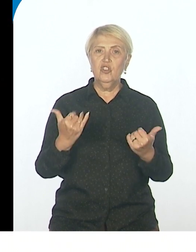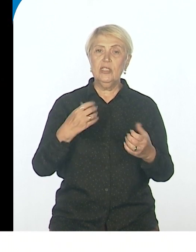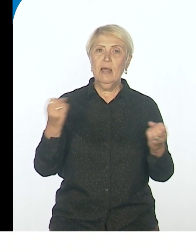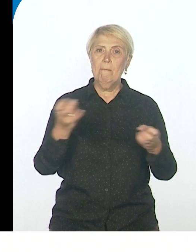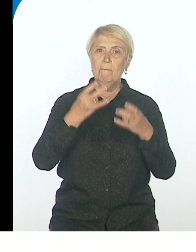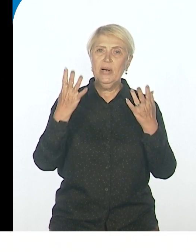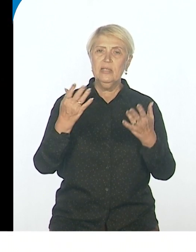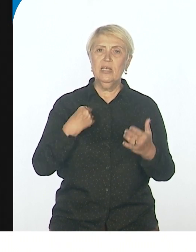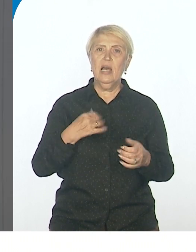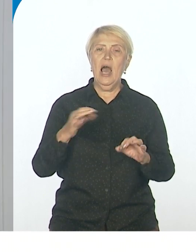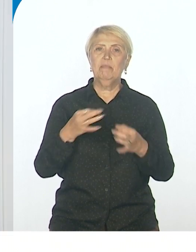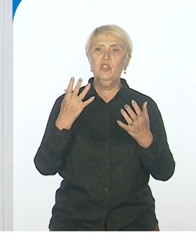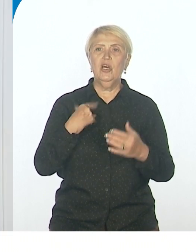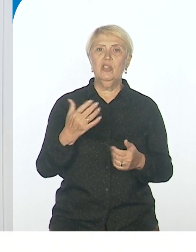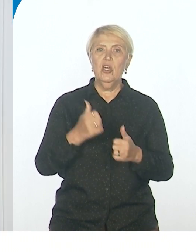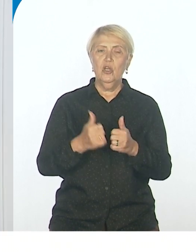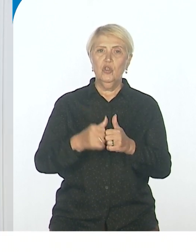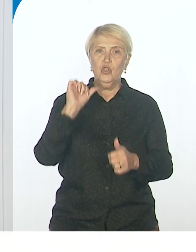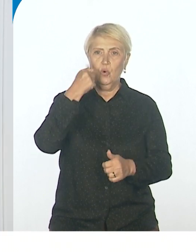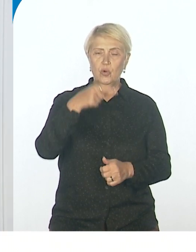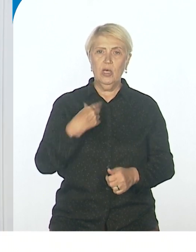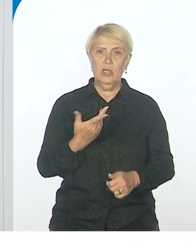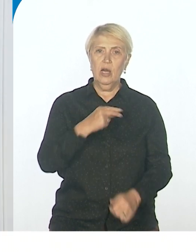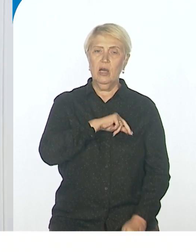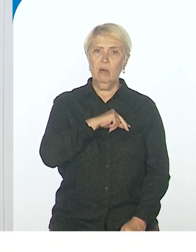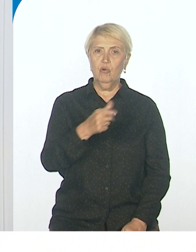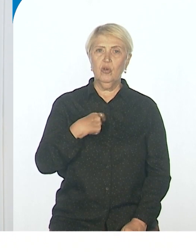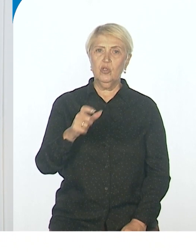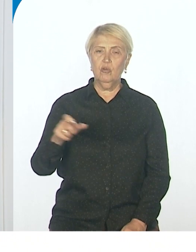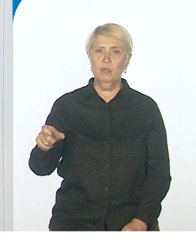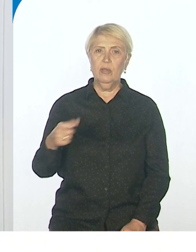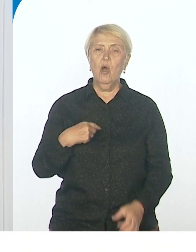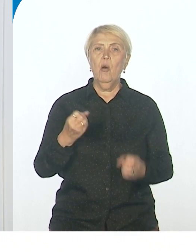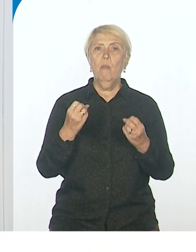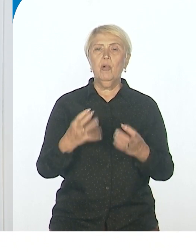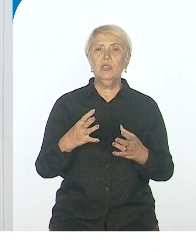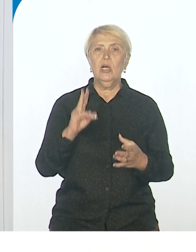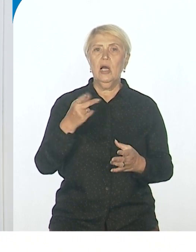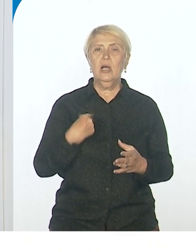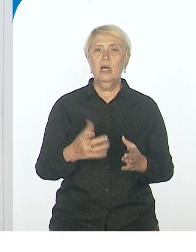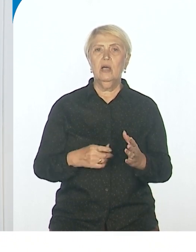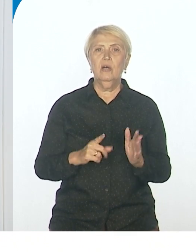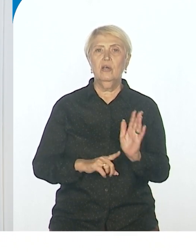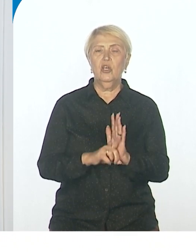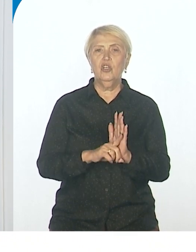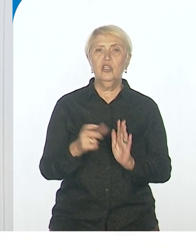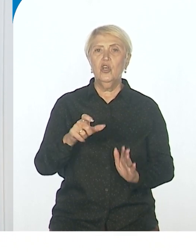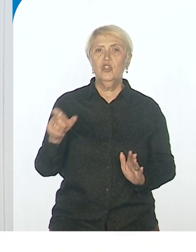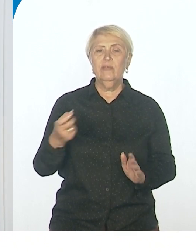отмечается в стране ежегодно. Те, кто работает с людьми, знают, что такое. Просто к этому человек приходит рано или поздно.